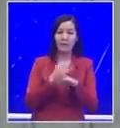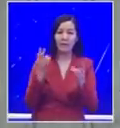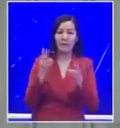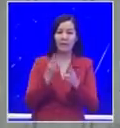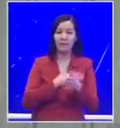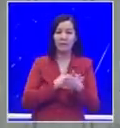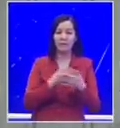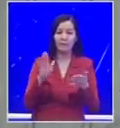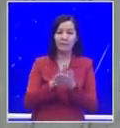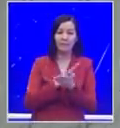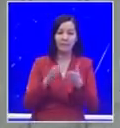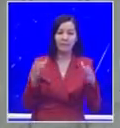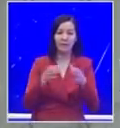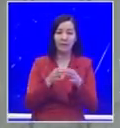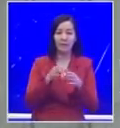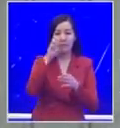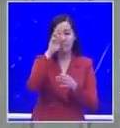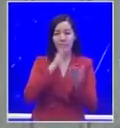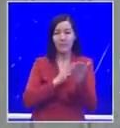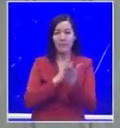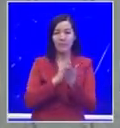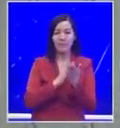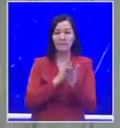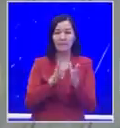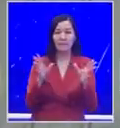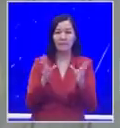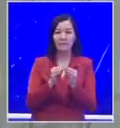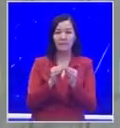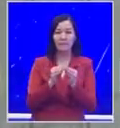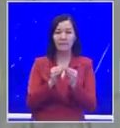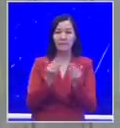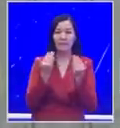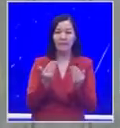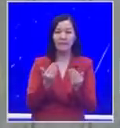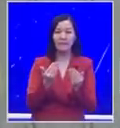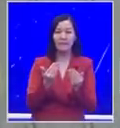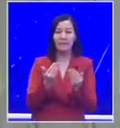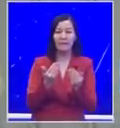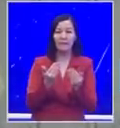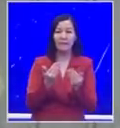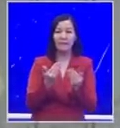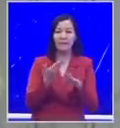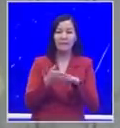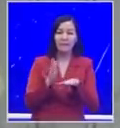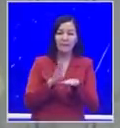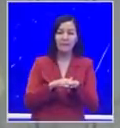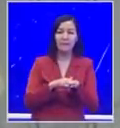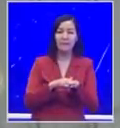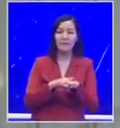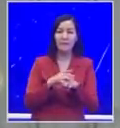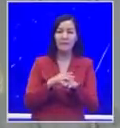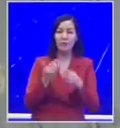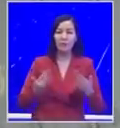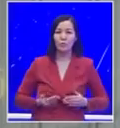волонтерлар және мемлекеттік қызметкерлердің жұмыстарын көре отырып, осындай шығырым халқымызға,